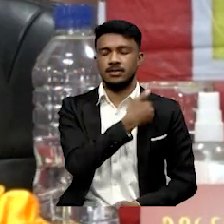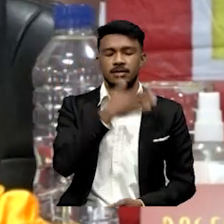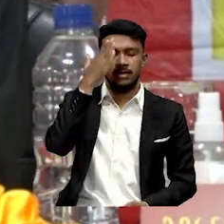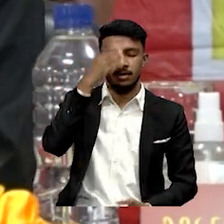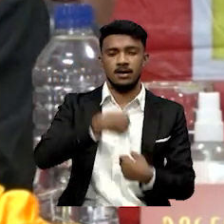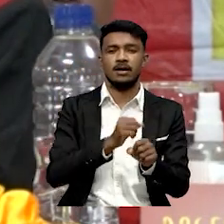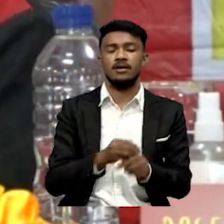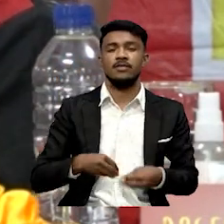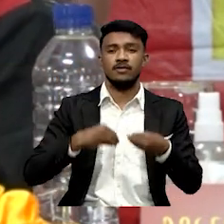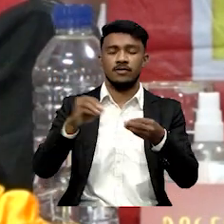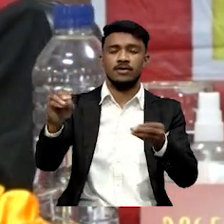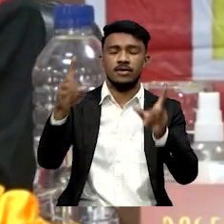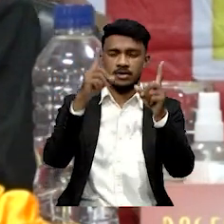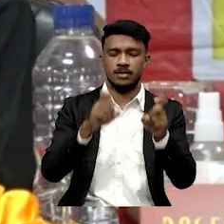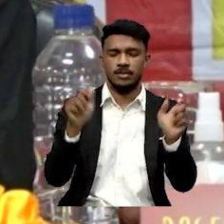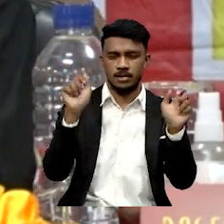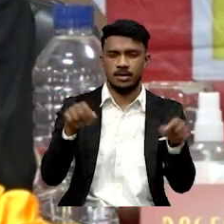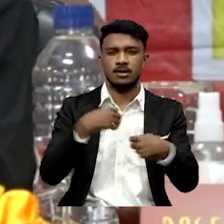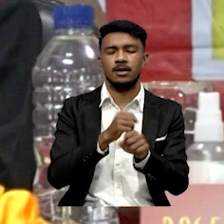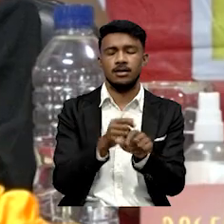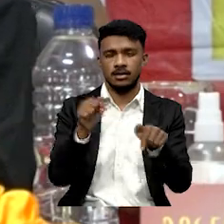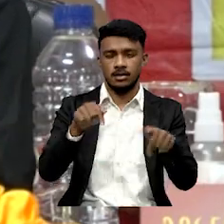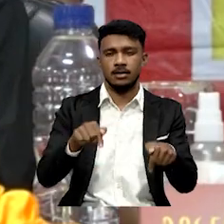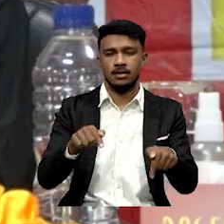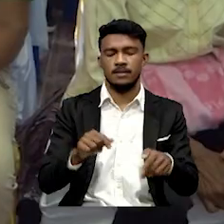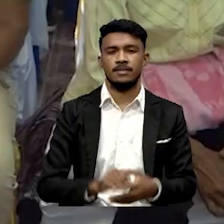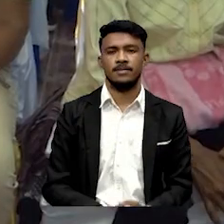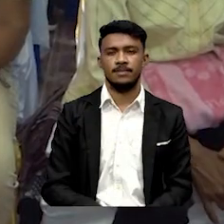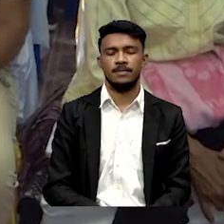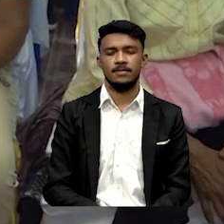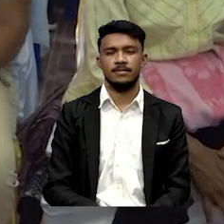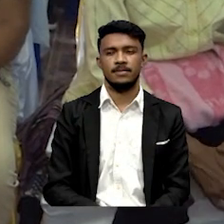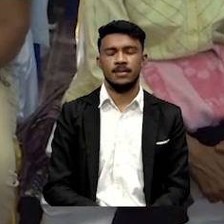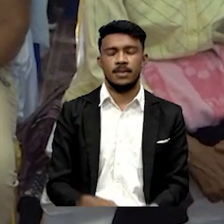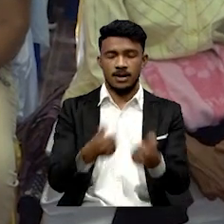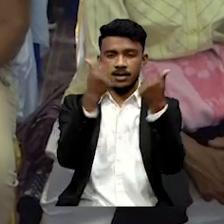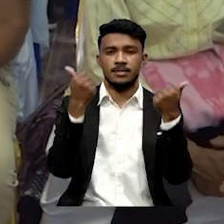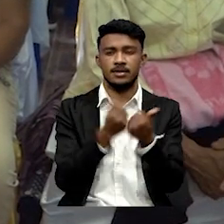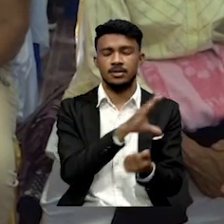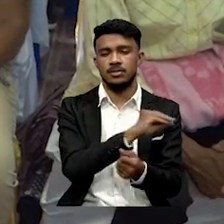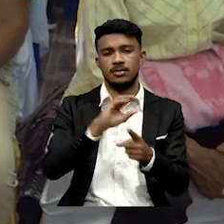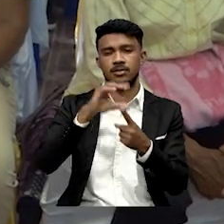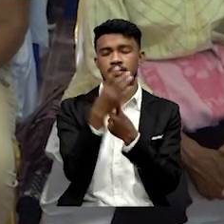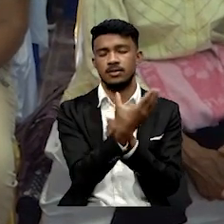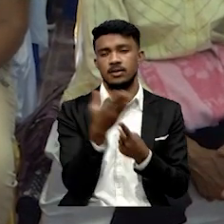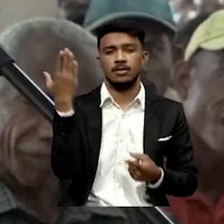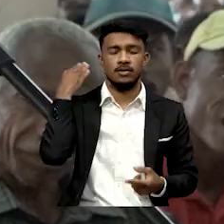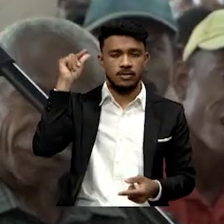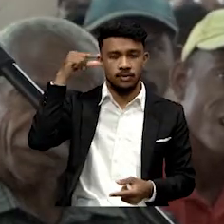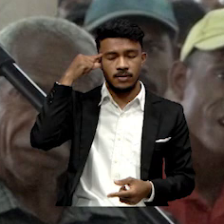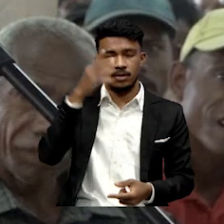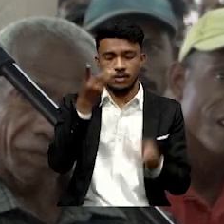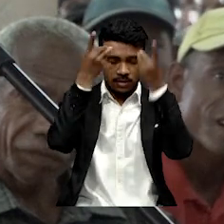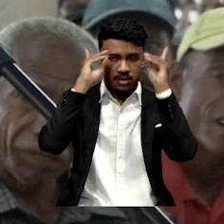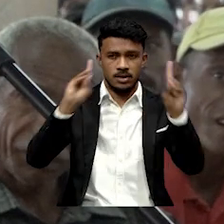Ita kubina sira bermain halo ini o bandera nasional. Arte Marciais no Rituais nebe antes ne guverno anterior de Sidi